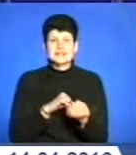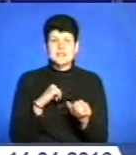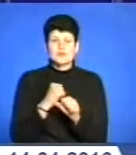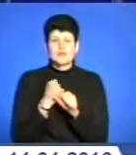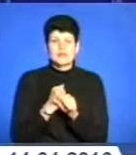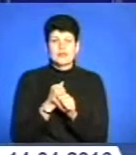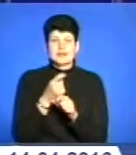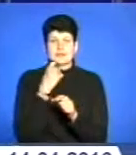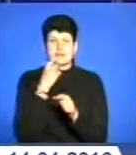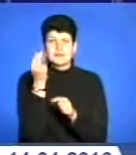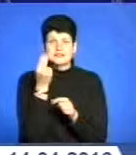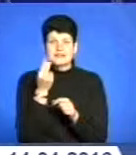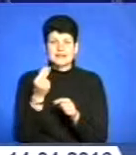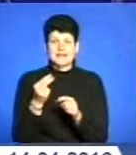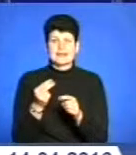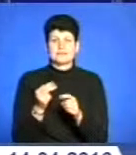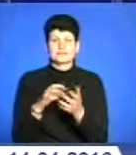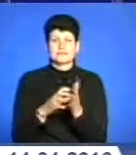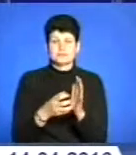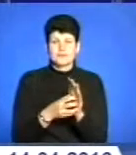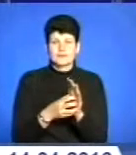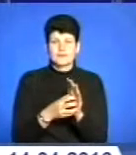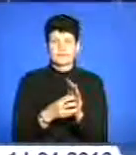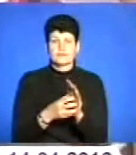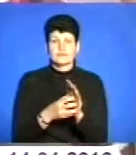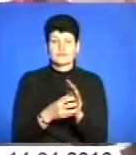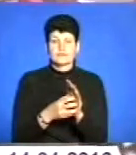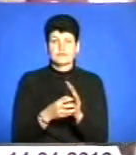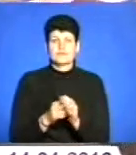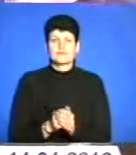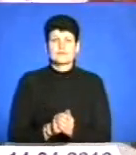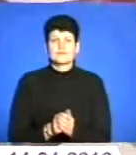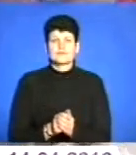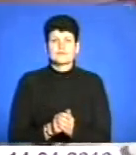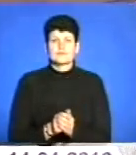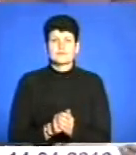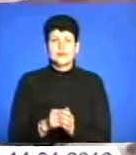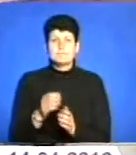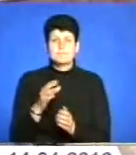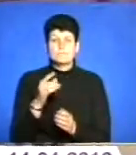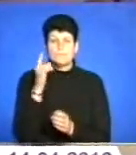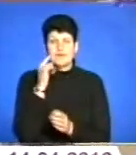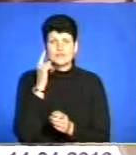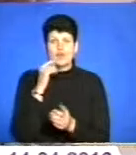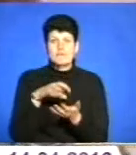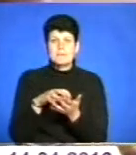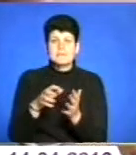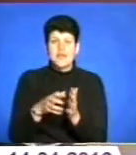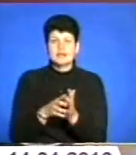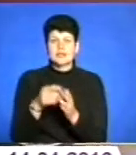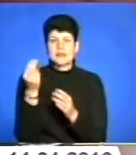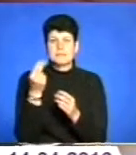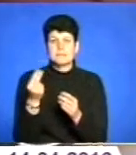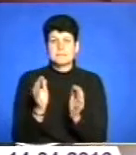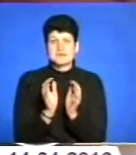тістечка для правоохоронців, які служать на Сході. Більше у сюжеті. Медові пряники і писанки-обереги приготували для